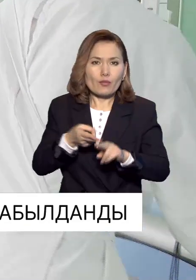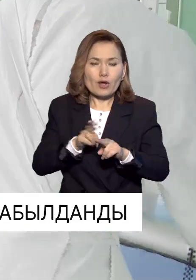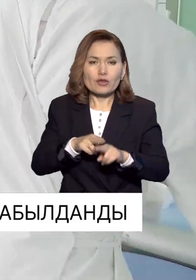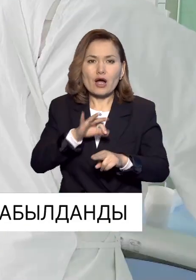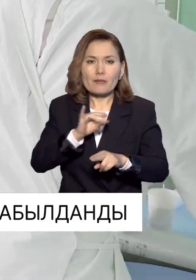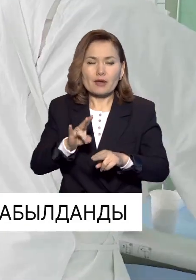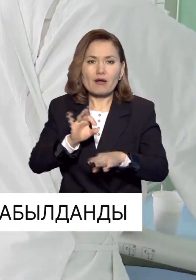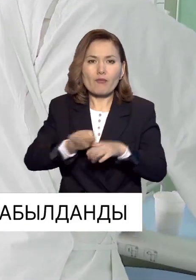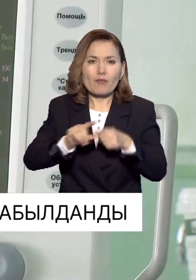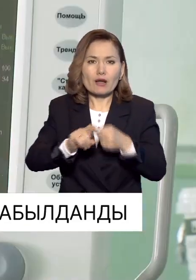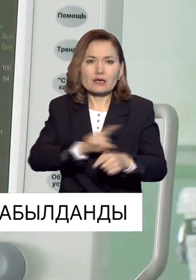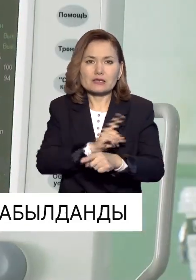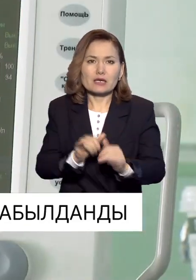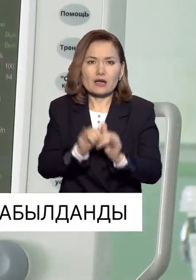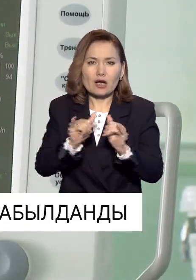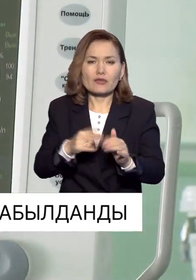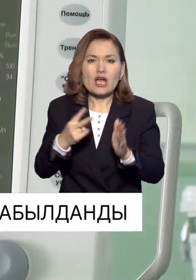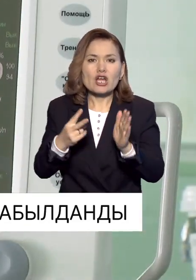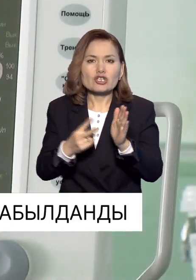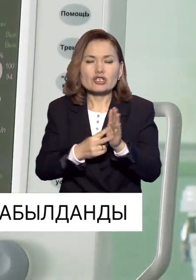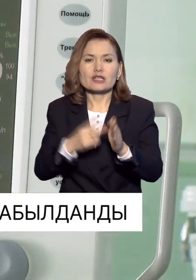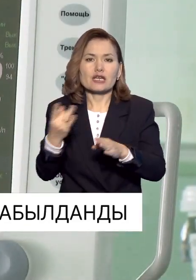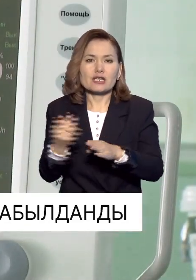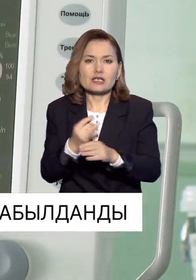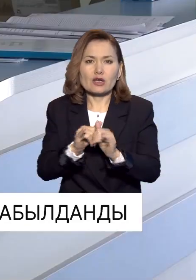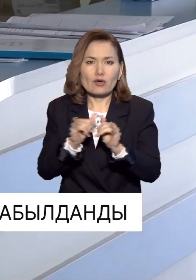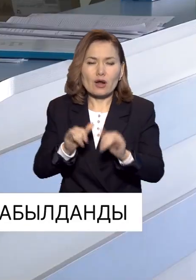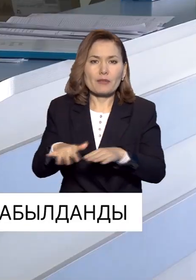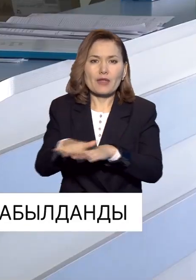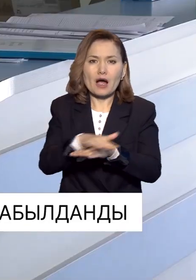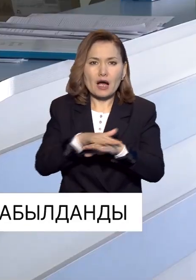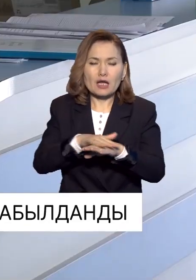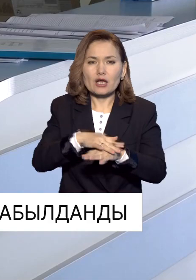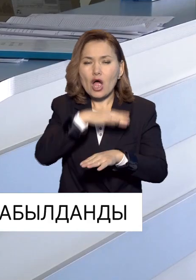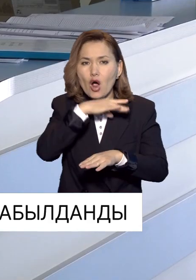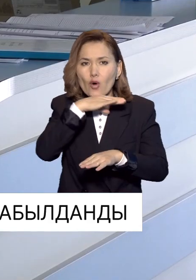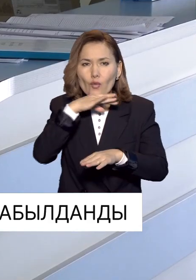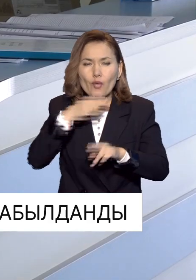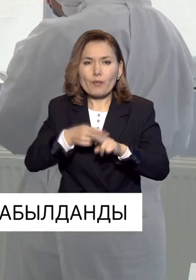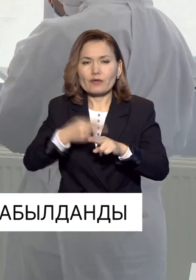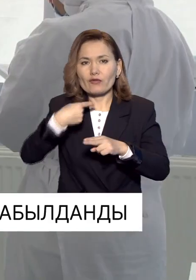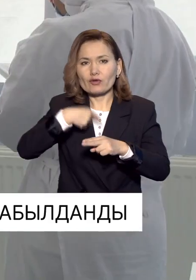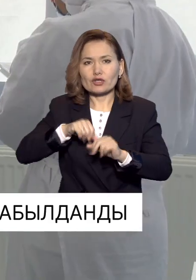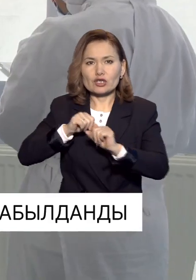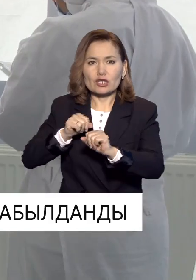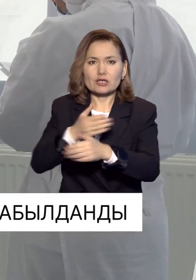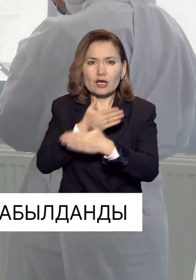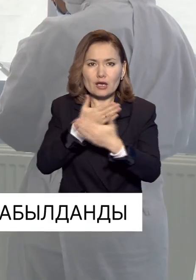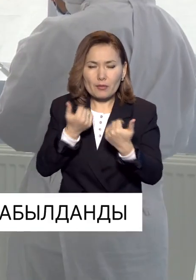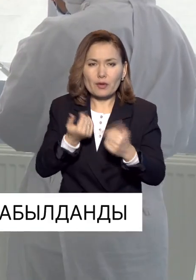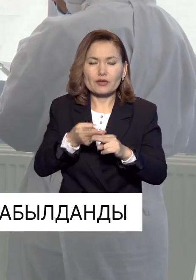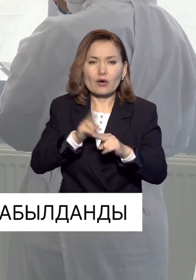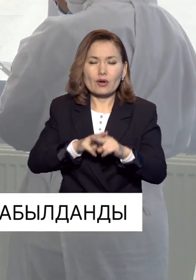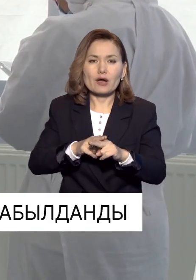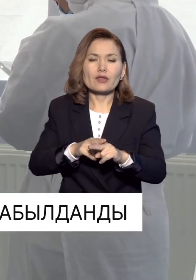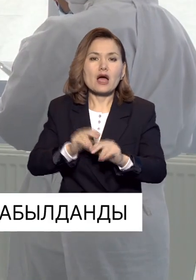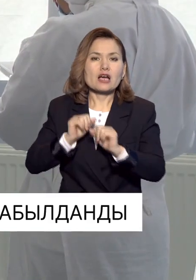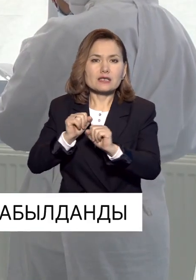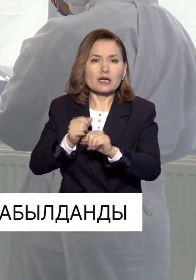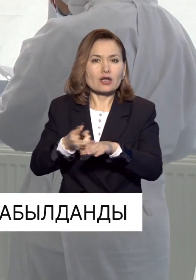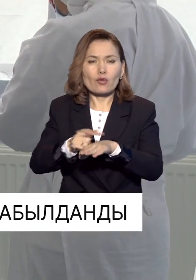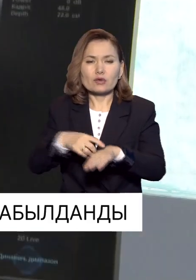омикрон дельта штамға қарағанда 7 есе жұқпалы. Соның салдарынан халықтың біраз бөлігінде иммунитет әлсірейді. Сақтанудың жалғыз жолы вакциналу